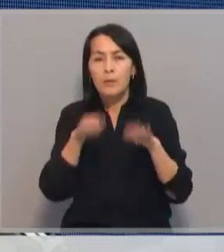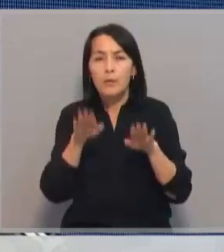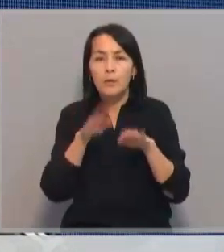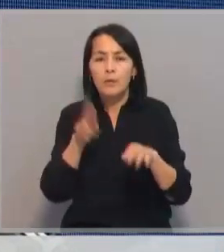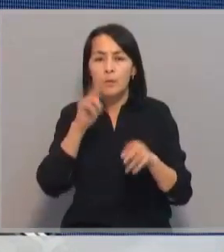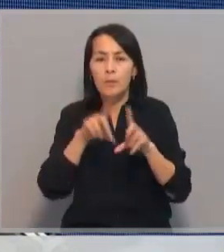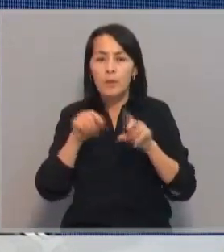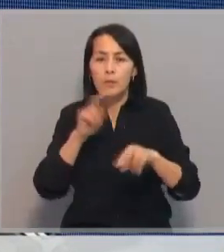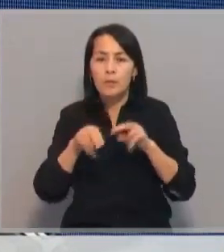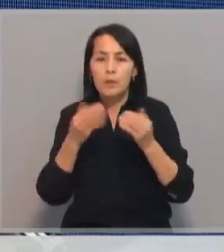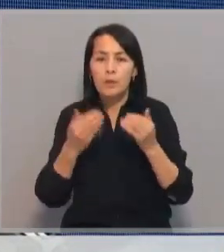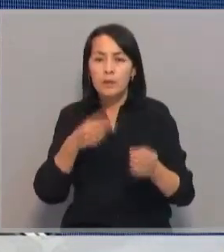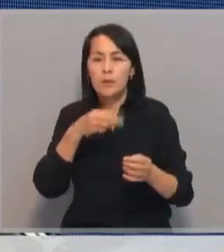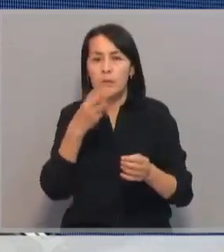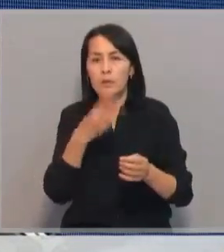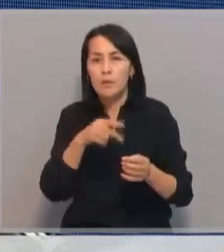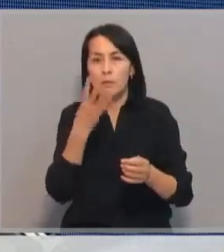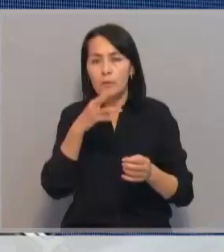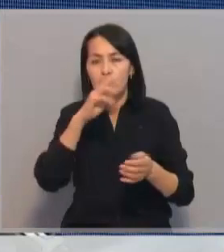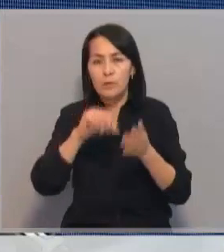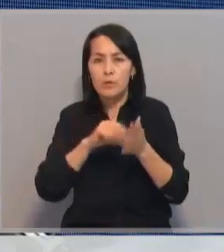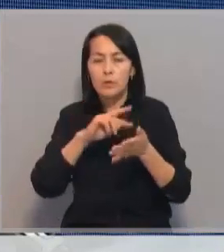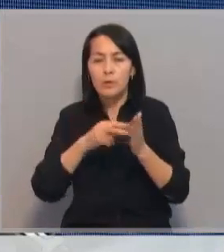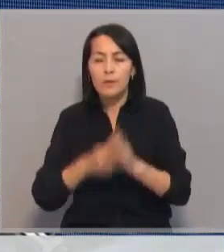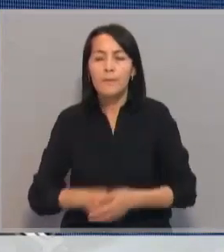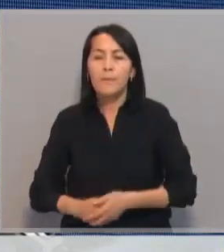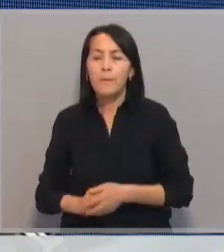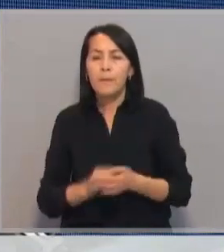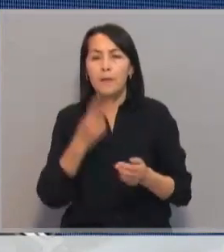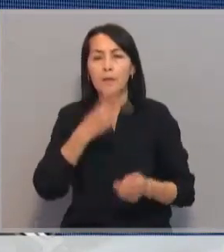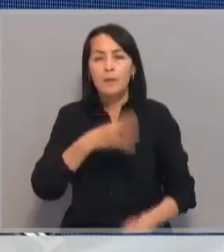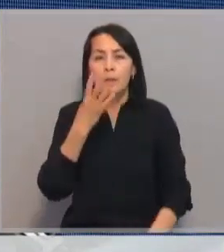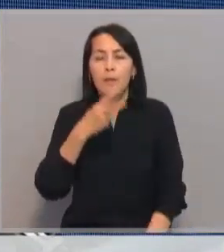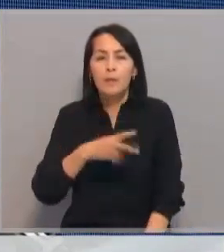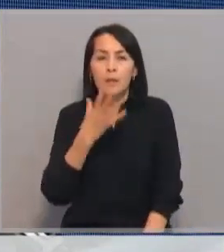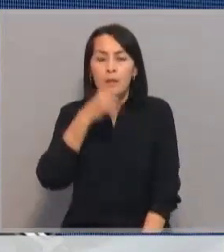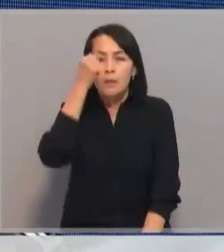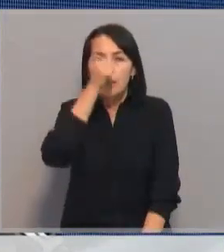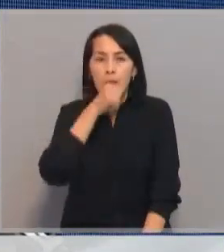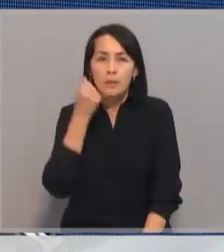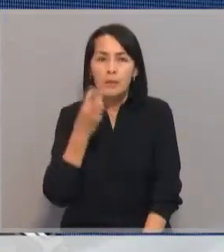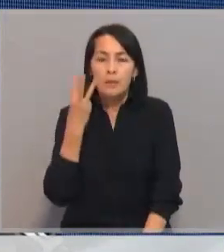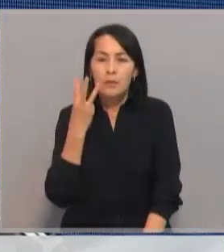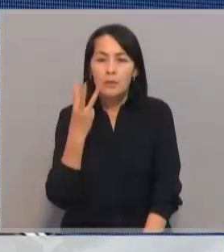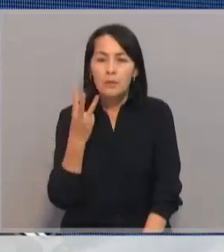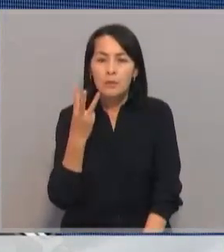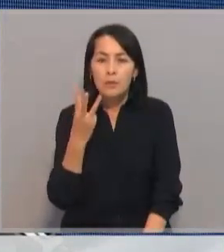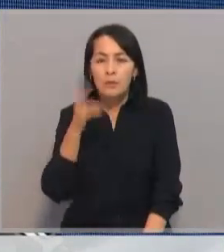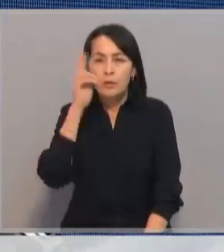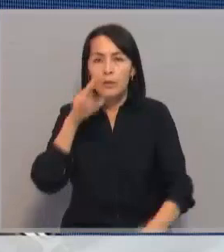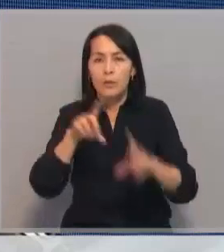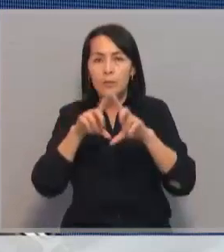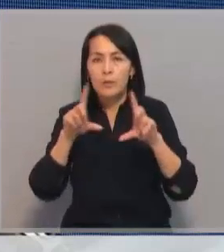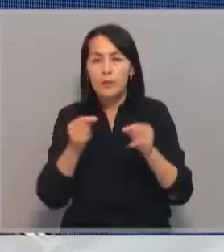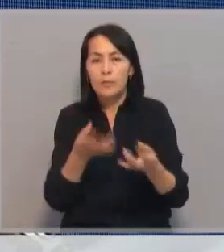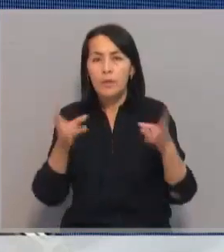салу қазіргі кезде 23-24 жылға жоспарланып отыр. 24-25 жылға қарай ол енді 3 мектептер қалып